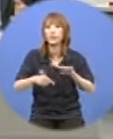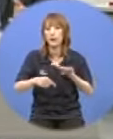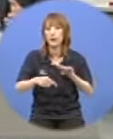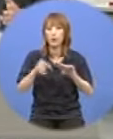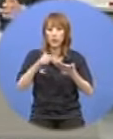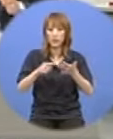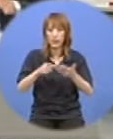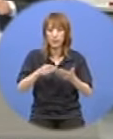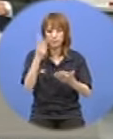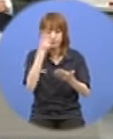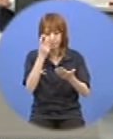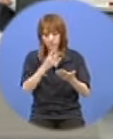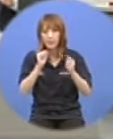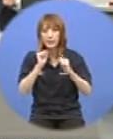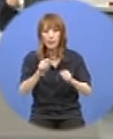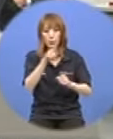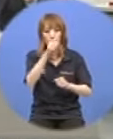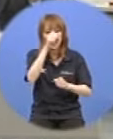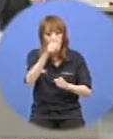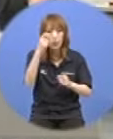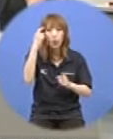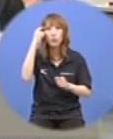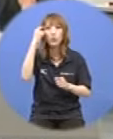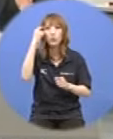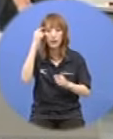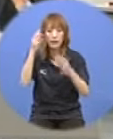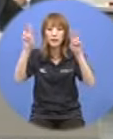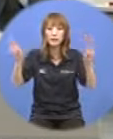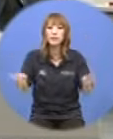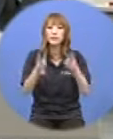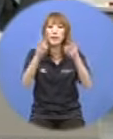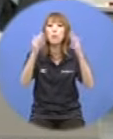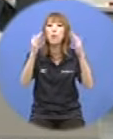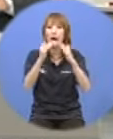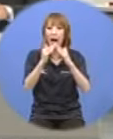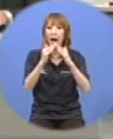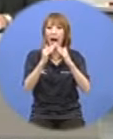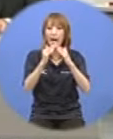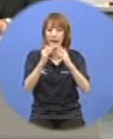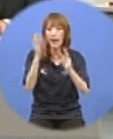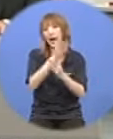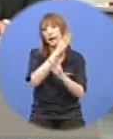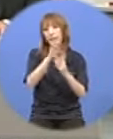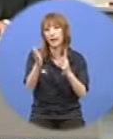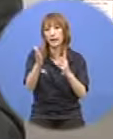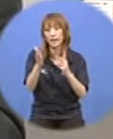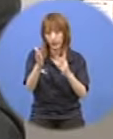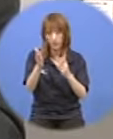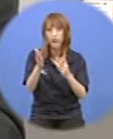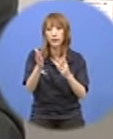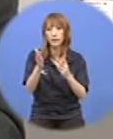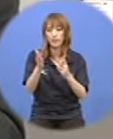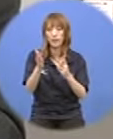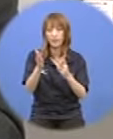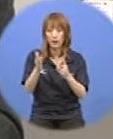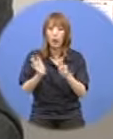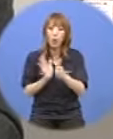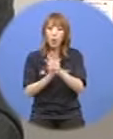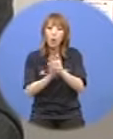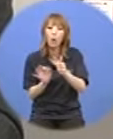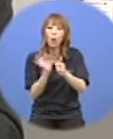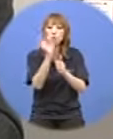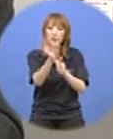これ見込みあると思ったら、それに専門家の人たちが判断したら順番に出していくと、うん、まあ、500万円ぐらいが